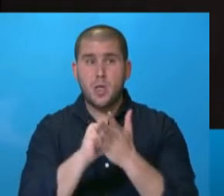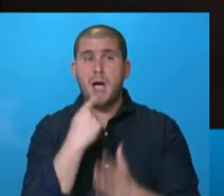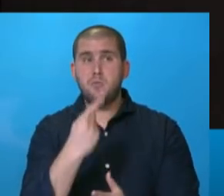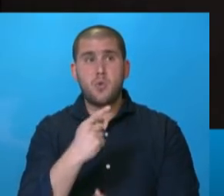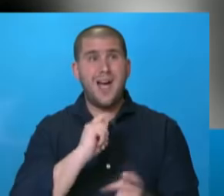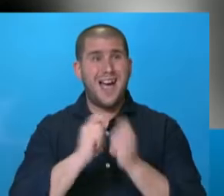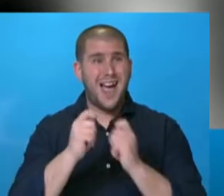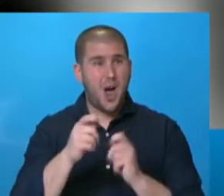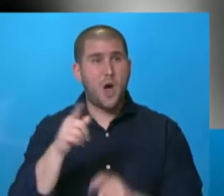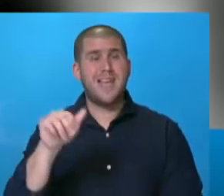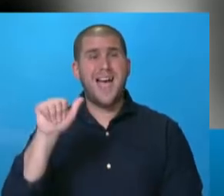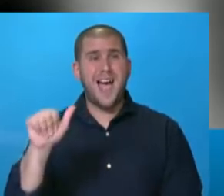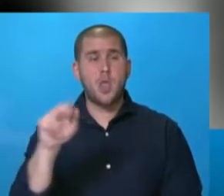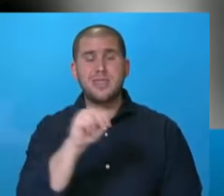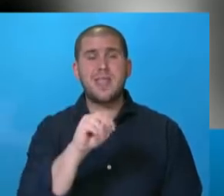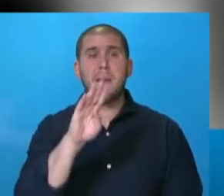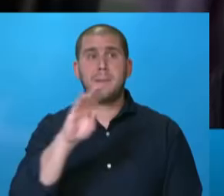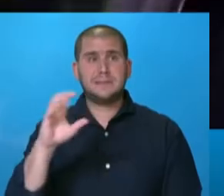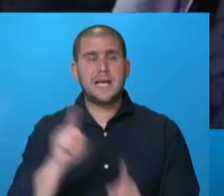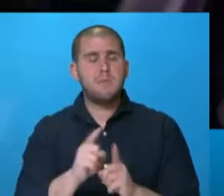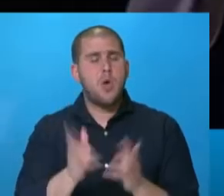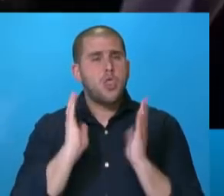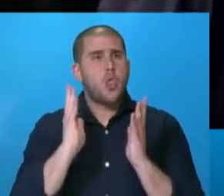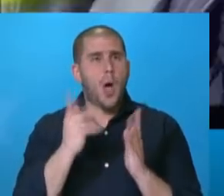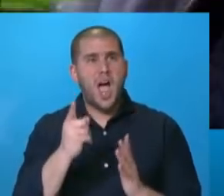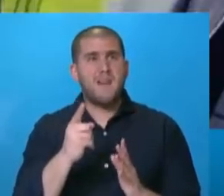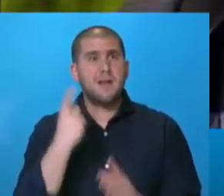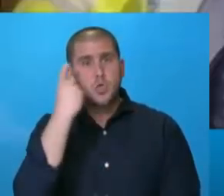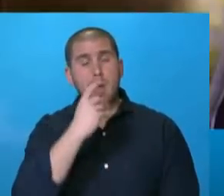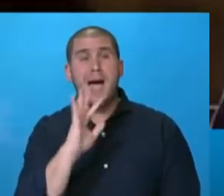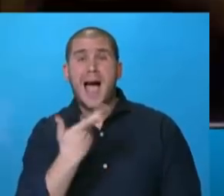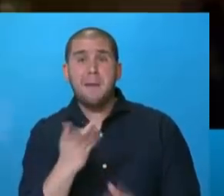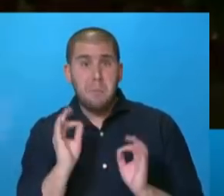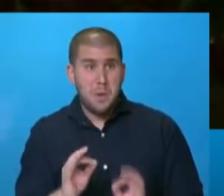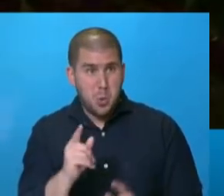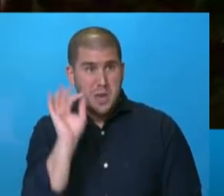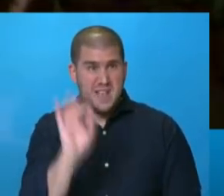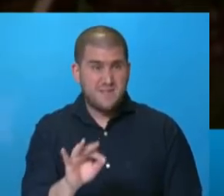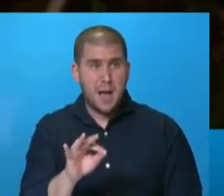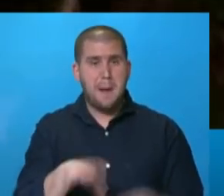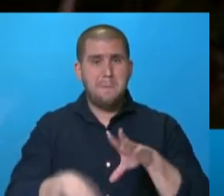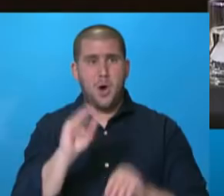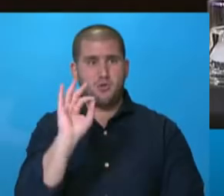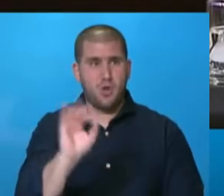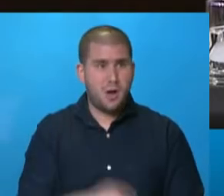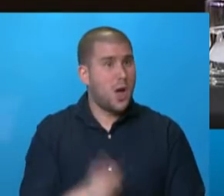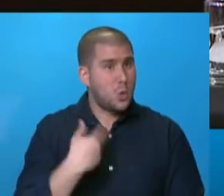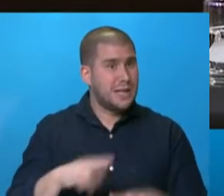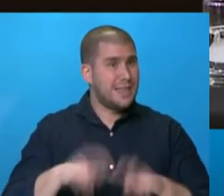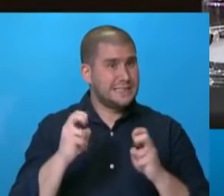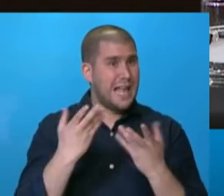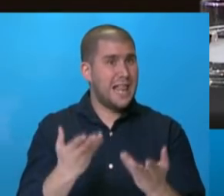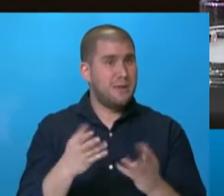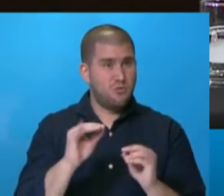הרעיון לאנדרו ניל ברשת BBC מופע אימים, ותהו אם וכיצד הוא יפגע במסע הבחירות. Would you want to take this